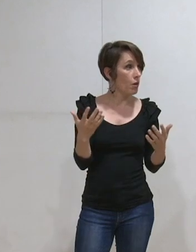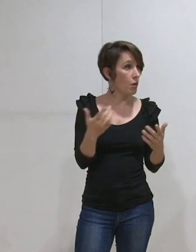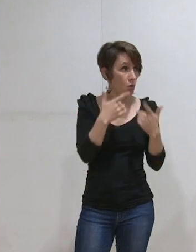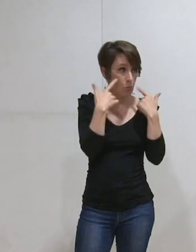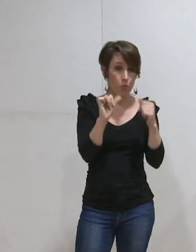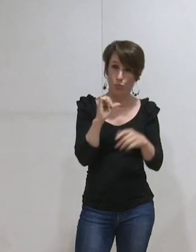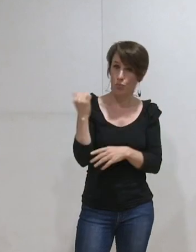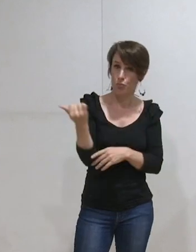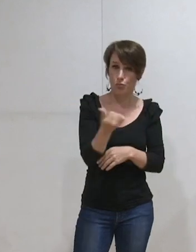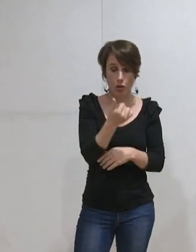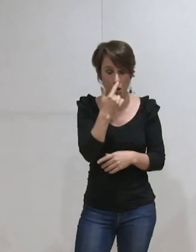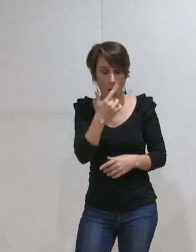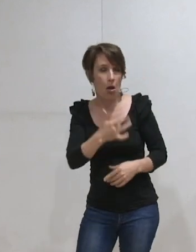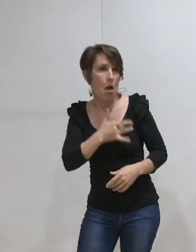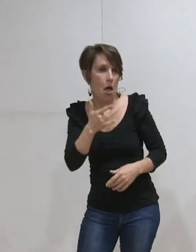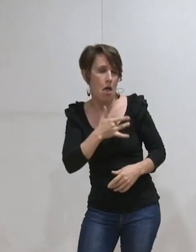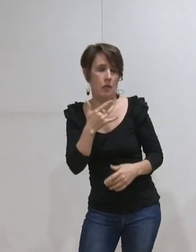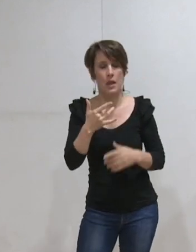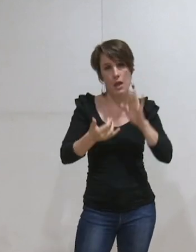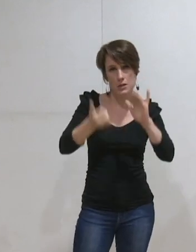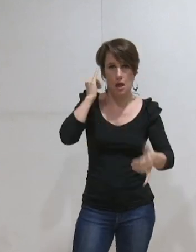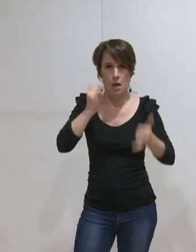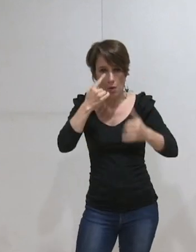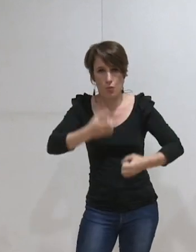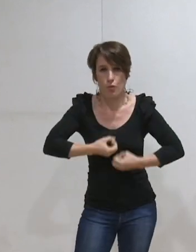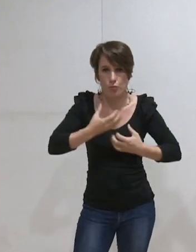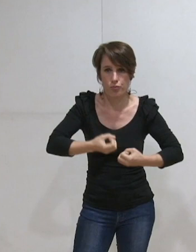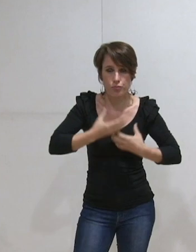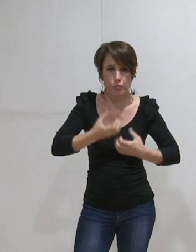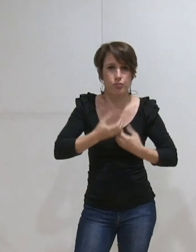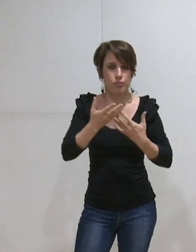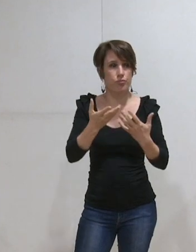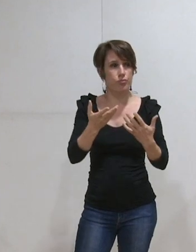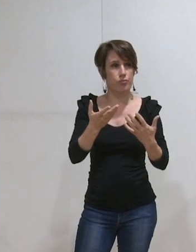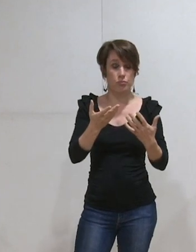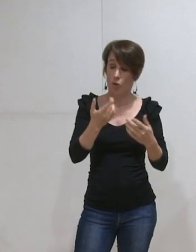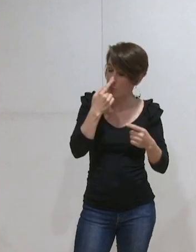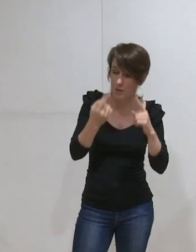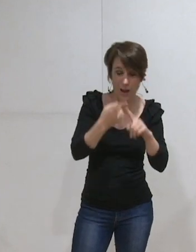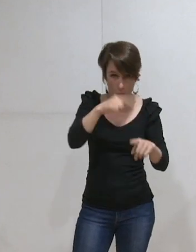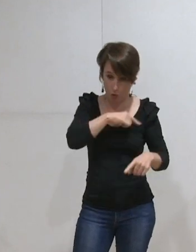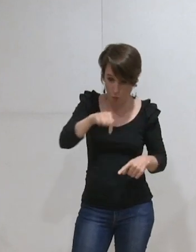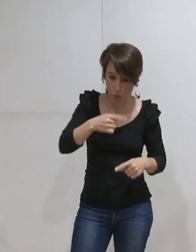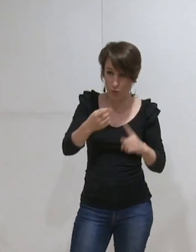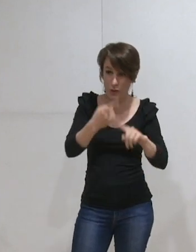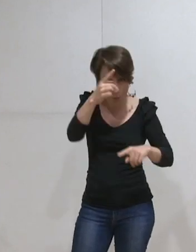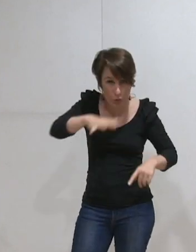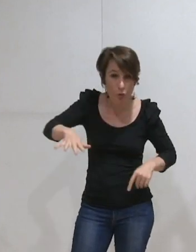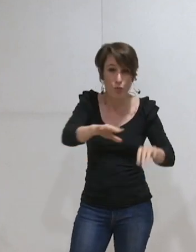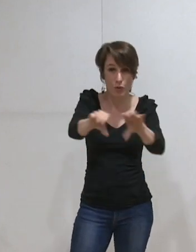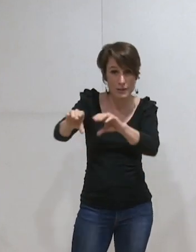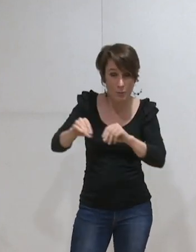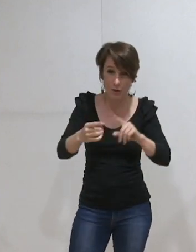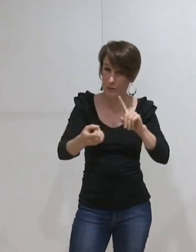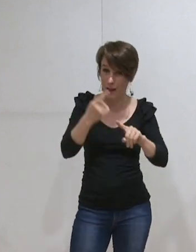à cette question qui est à la fois structurante pour euh chacun un de nous structurante pour les habitants structurante pour l'aménagement urbain de la